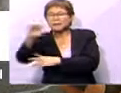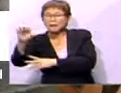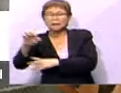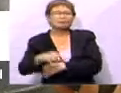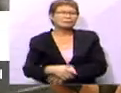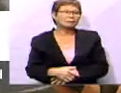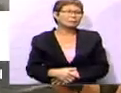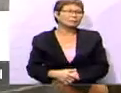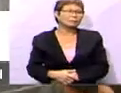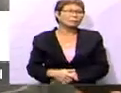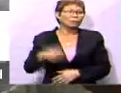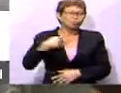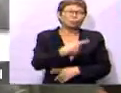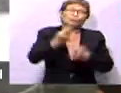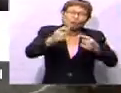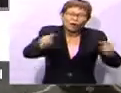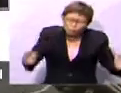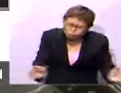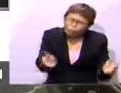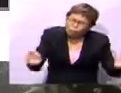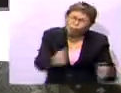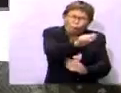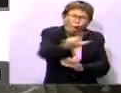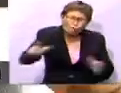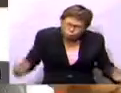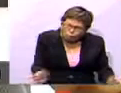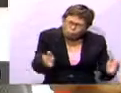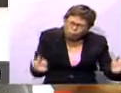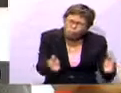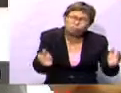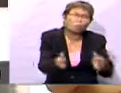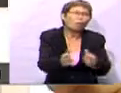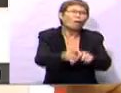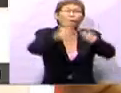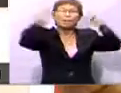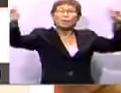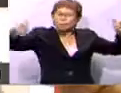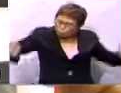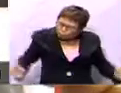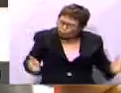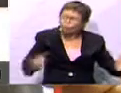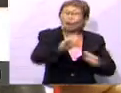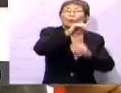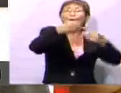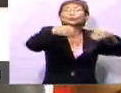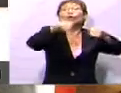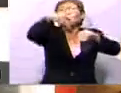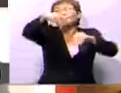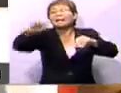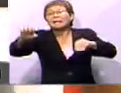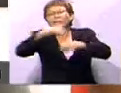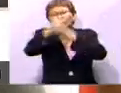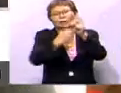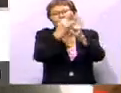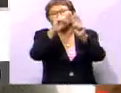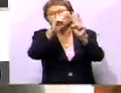The bottom line is we try to encourage everyone to be a seller on Shopee. One of the big push you see Shopee doing for